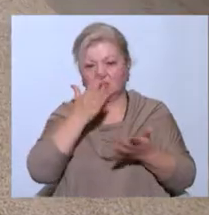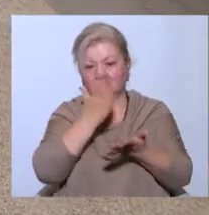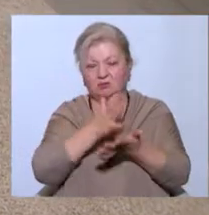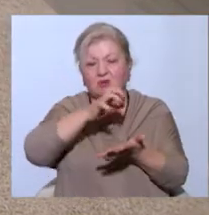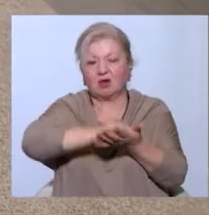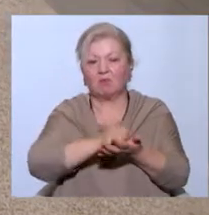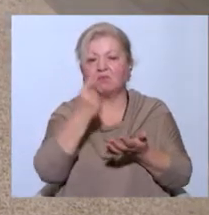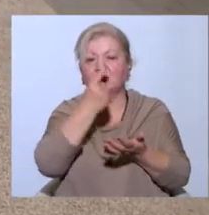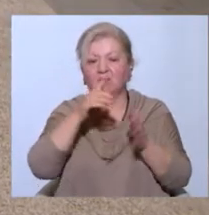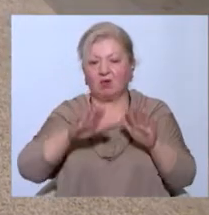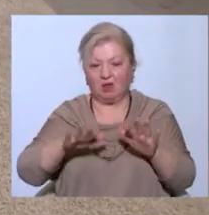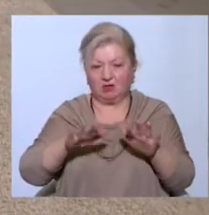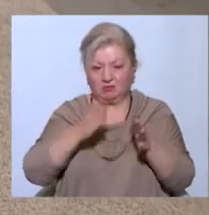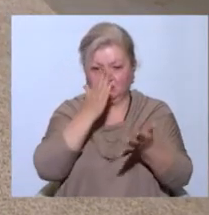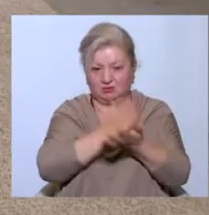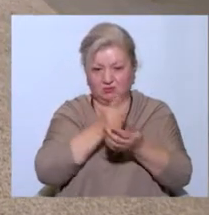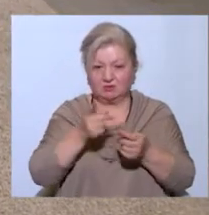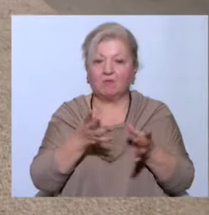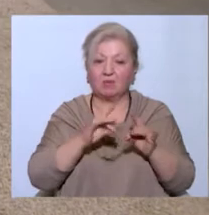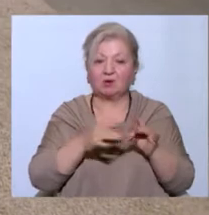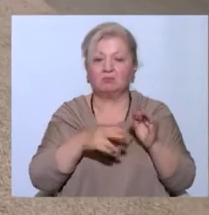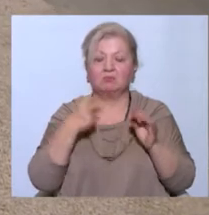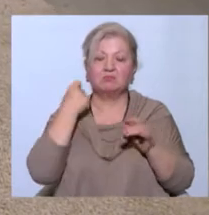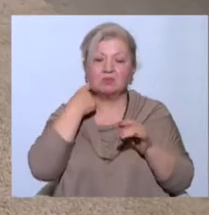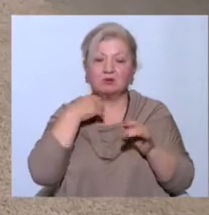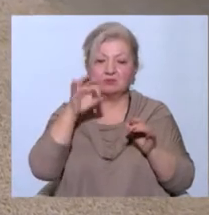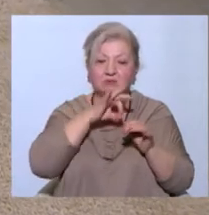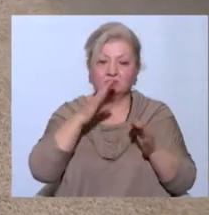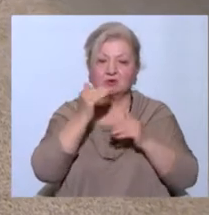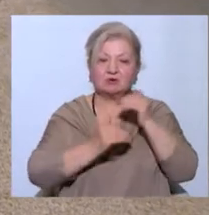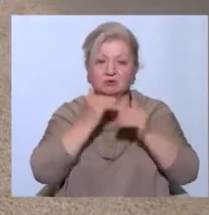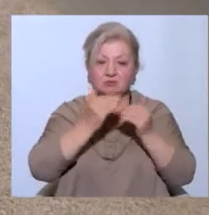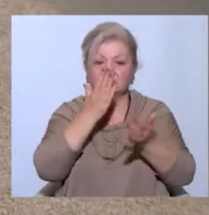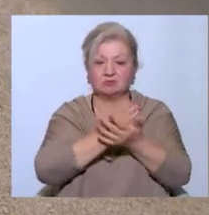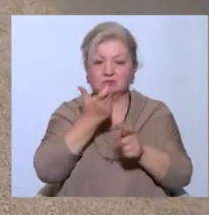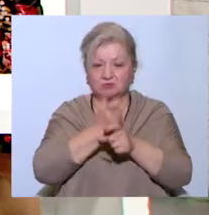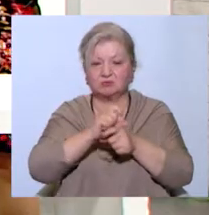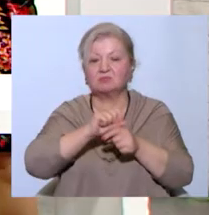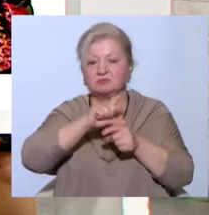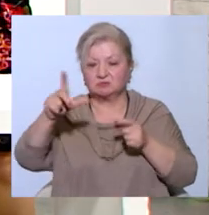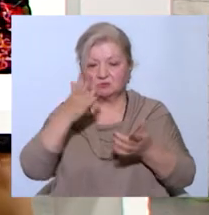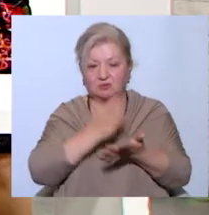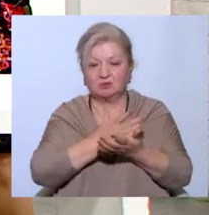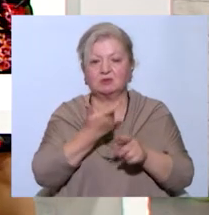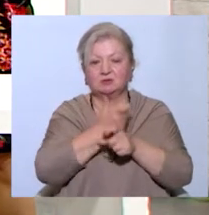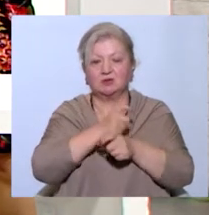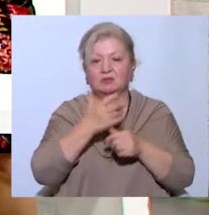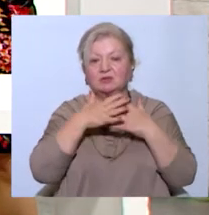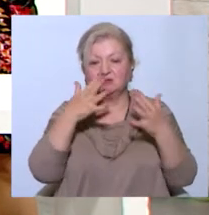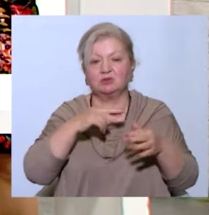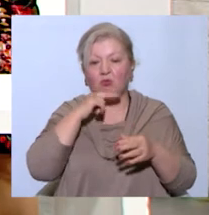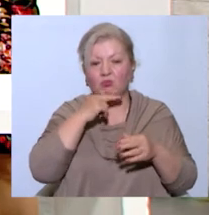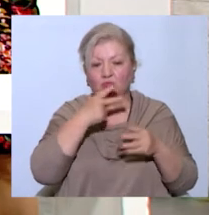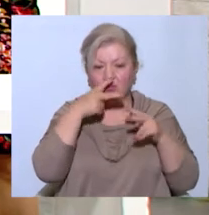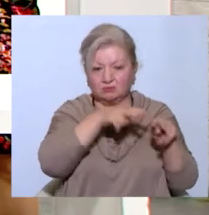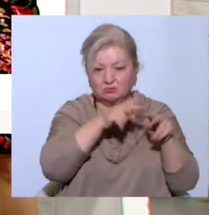და მნიშვნელოვან როლს ინარჩუნებს, თუმცა მეღვინეობის ინდუსტრია ძალიან მზარდია ქვეყნისთვის, ძალიან დიდი ყურადღება ექცევა ასევე მის